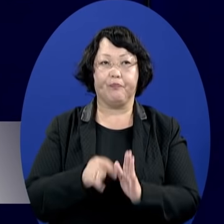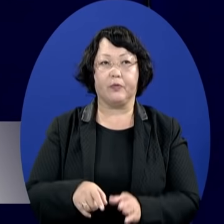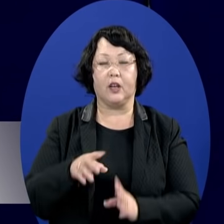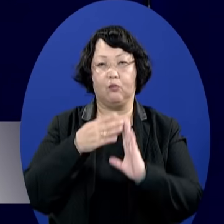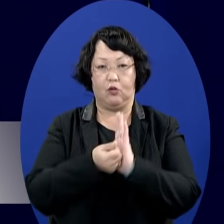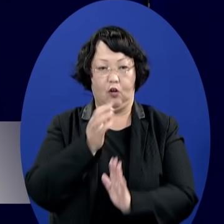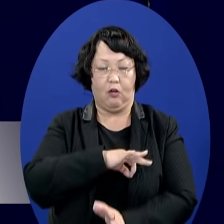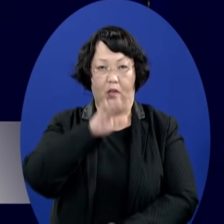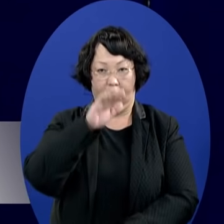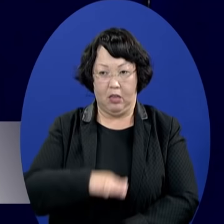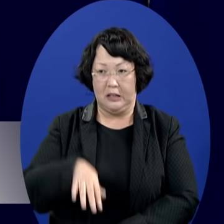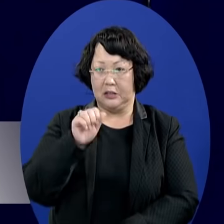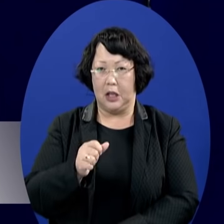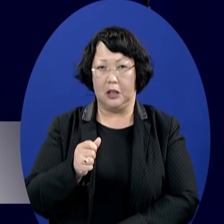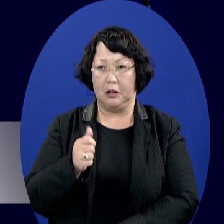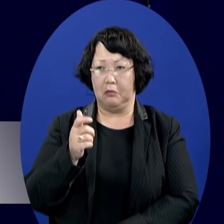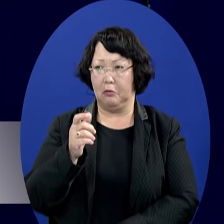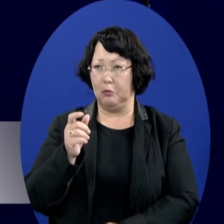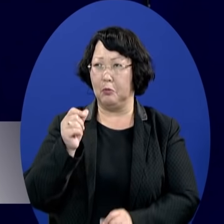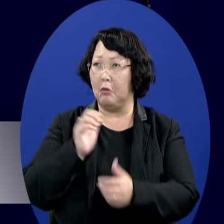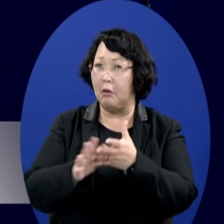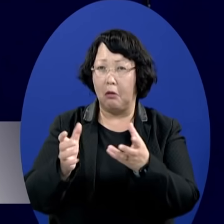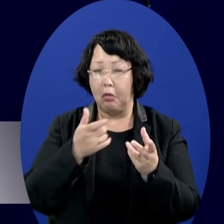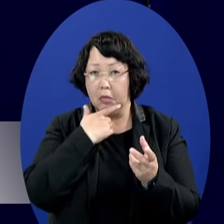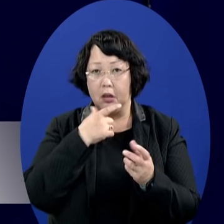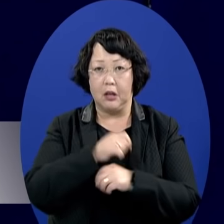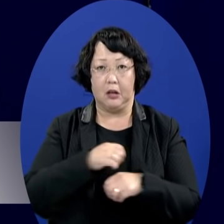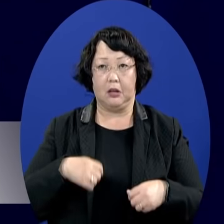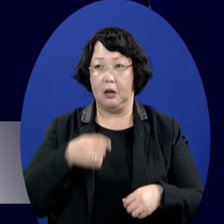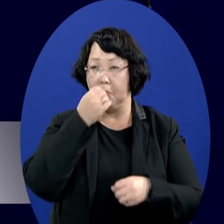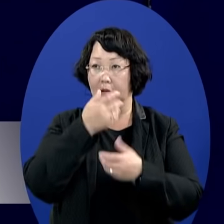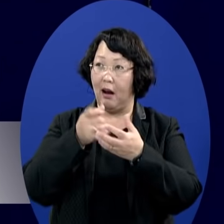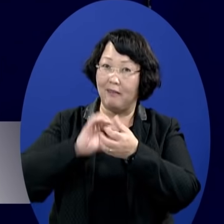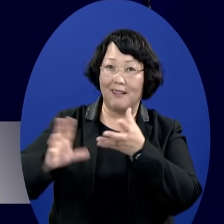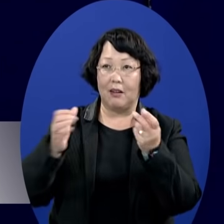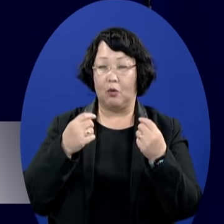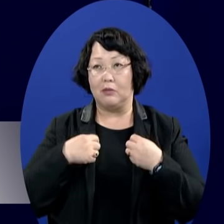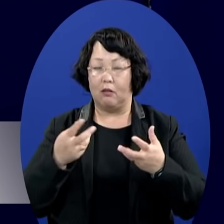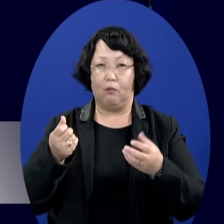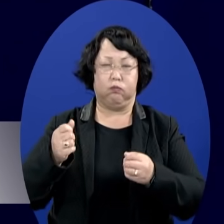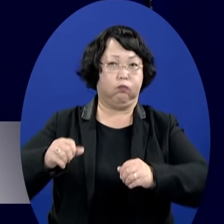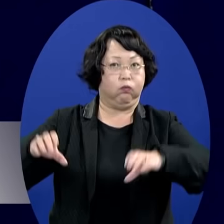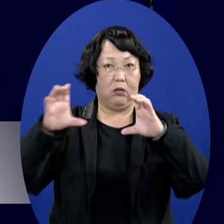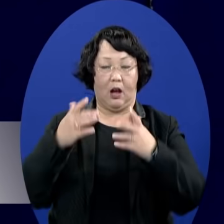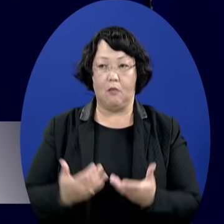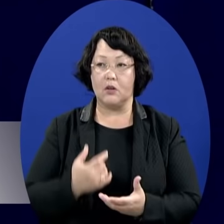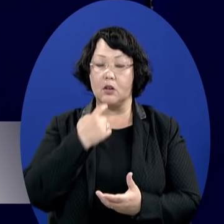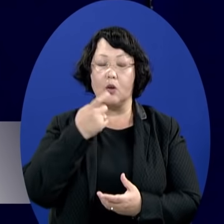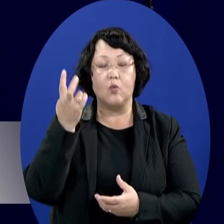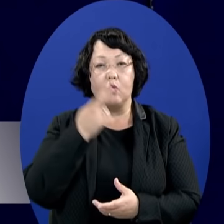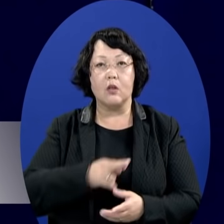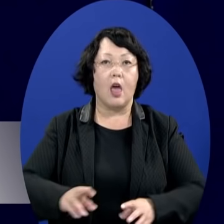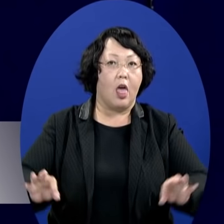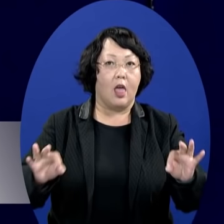цалин хөлс үнгүүдэж байхад иргэдийн хамгийн өргөн хэрэглэг бараа бүтээгдэхүүний үн өдрөөс өдөрт нэмэгцээр байгаа нь амжиргаанд нь улам хүнд цохилт болох нь тодорхой байна. За гэтэл